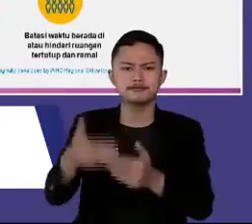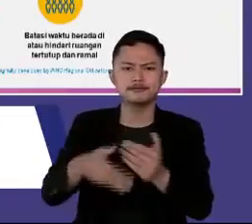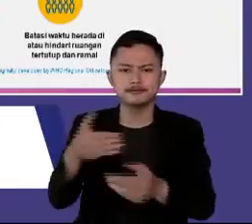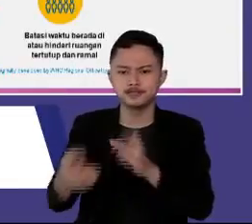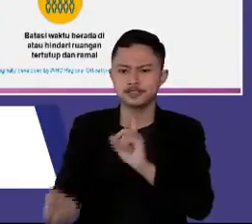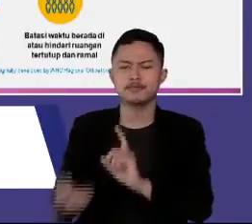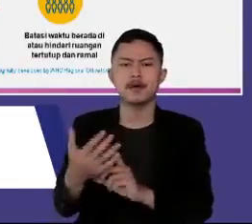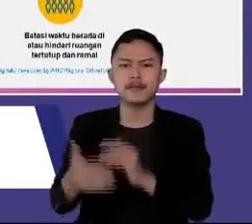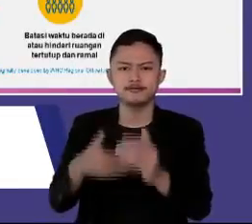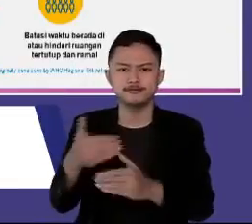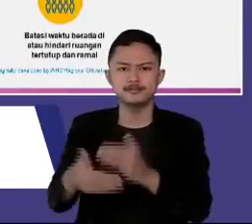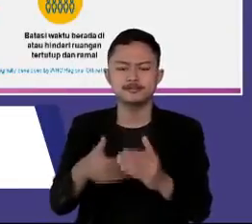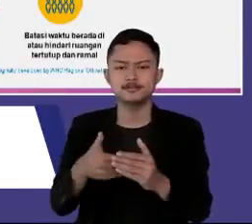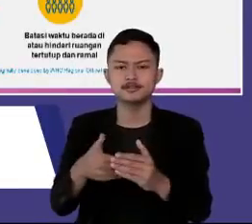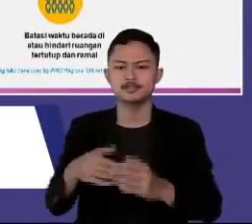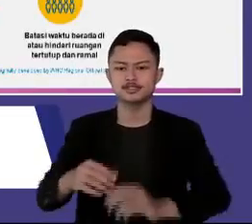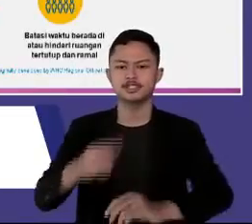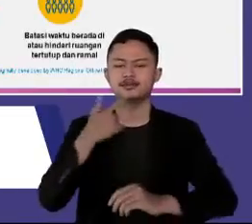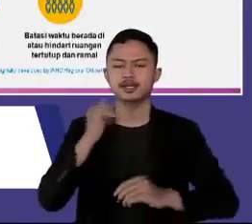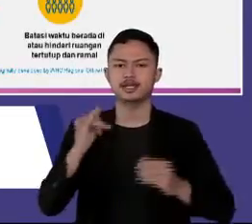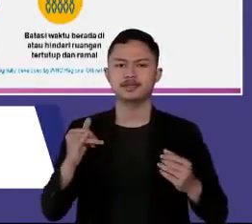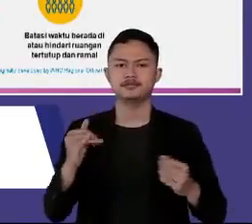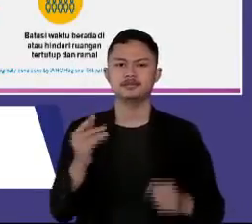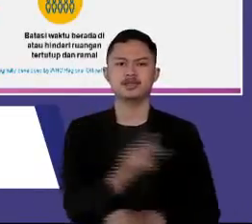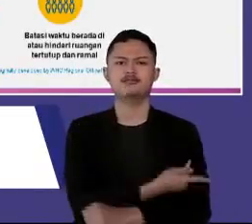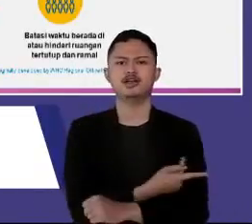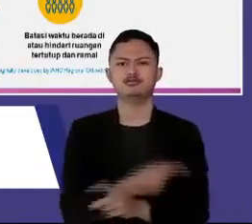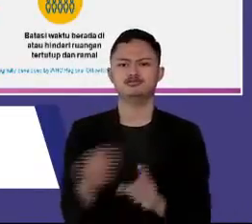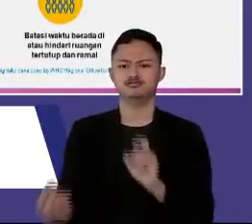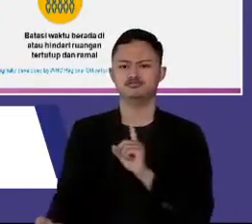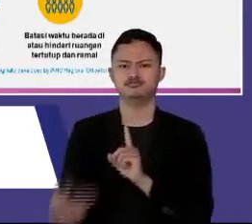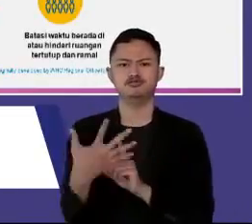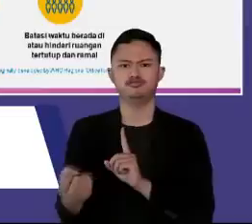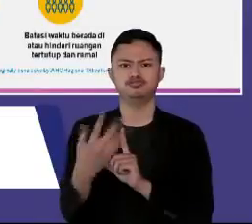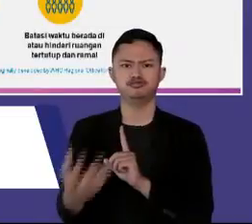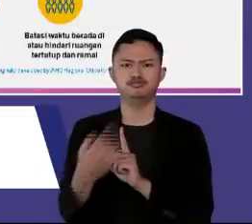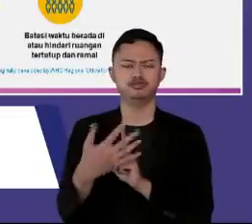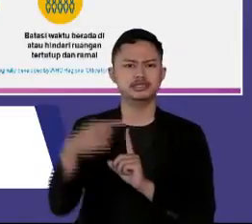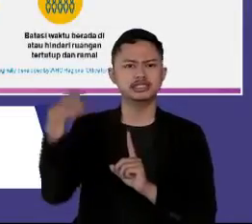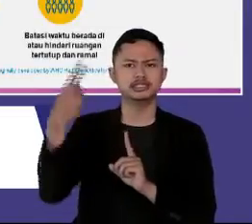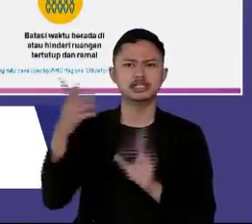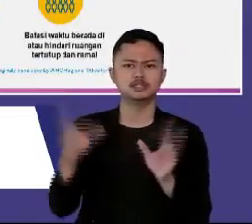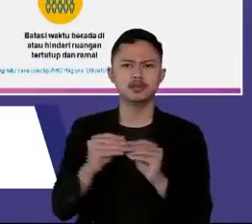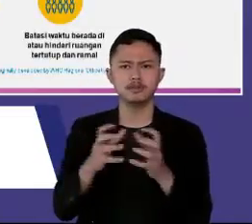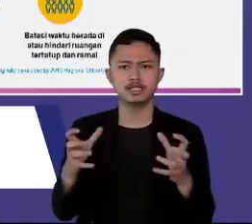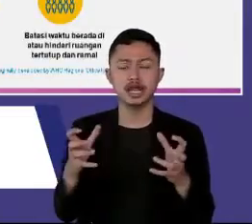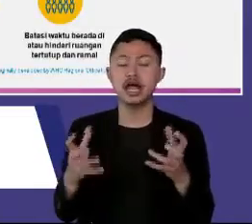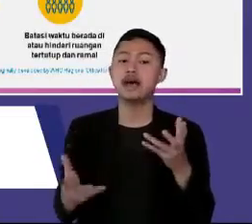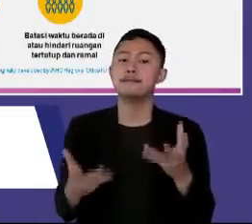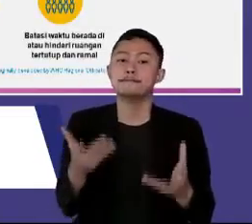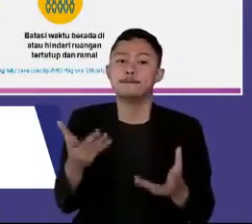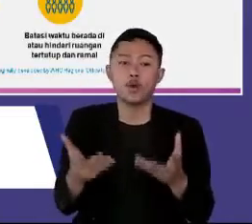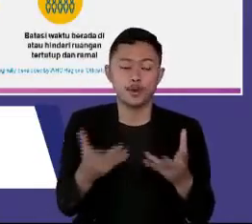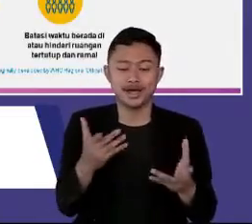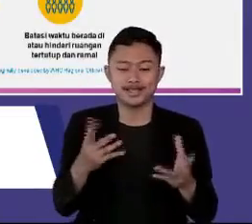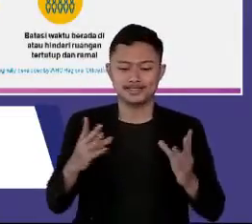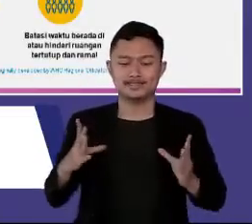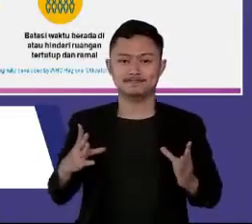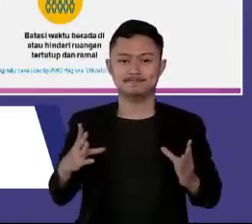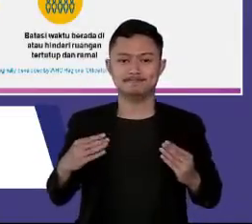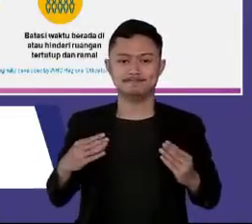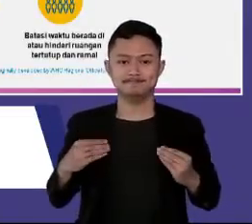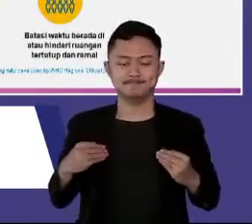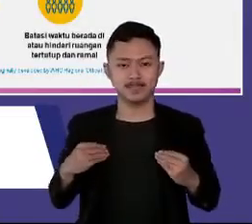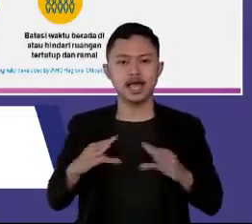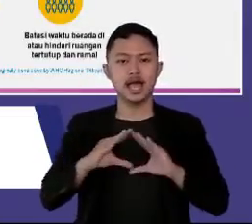dengan virus dengan jumlah yang besar karena sering terekspos maka How file lo atau jumlah virus yang banyak ini